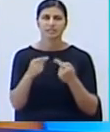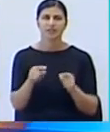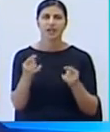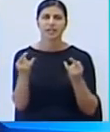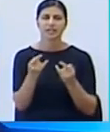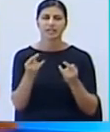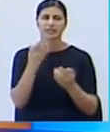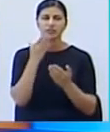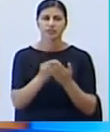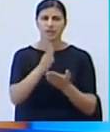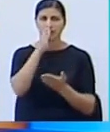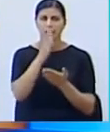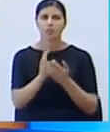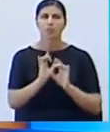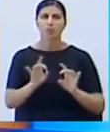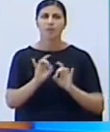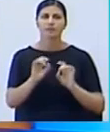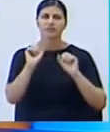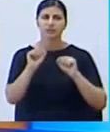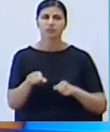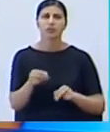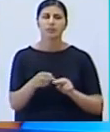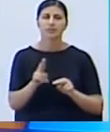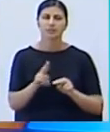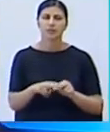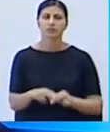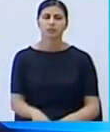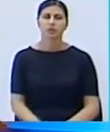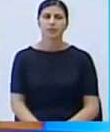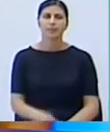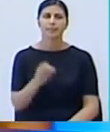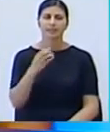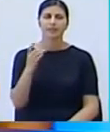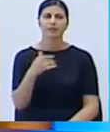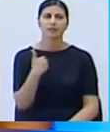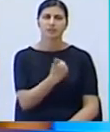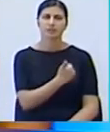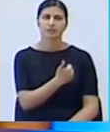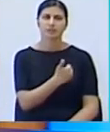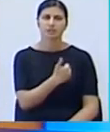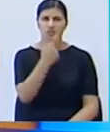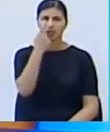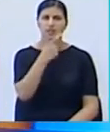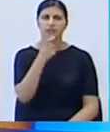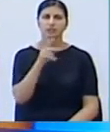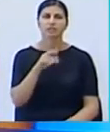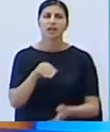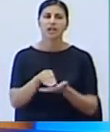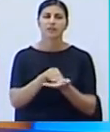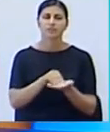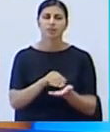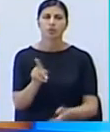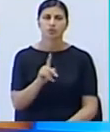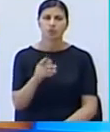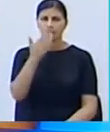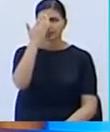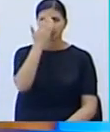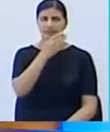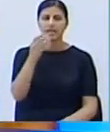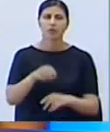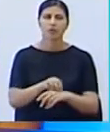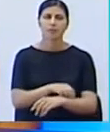ეთერიდან თქვენთან მომართვის საშუალებას ამიტომ კიდევ ერთხელ გვინდა შეგახსენოთ და გავიმეოროთ რომ სახალხო